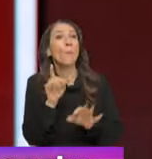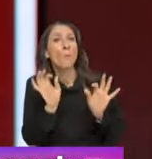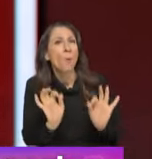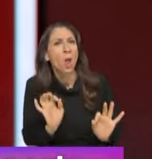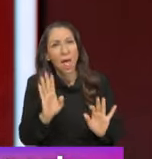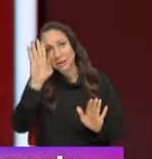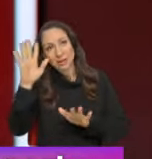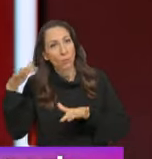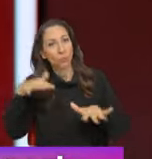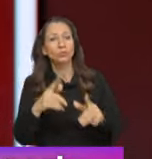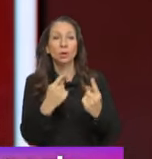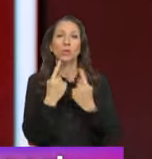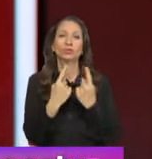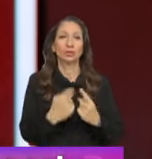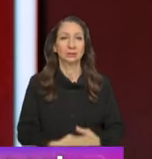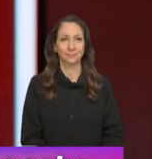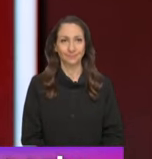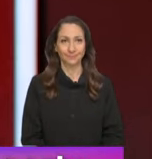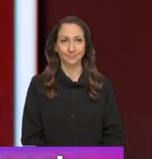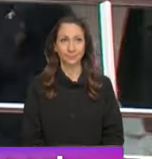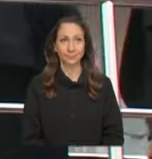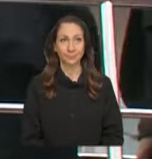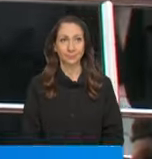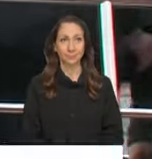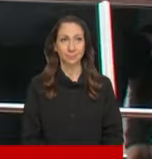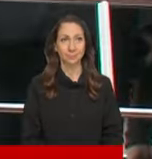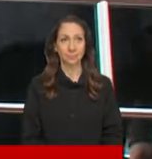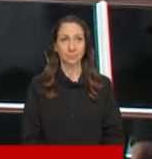İstanbul'da bunları konuşacağız